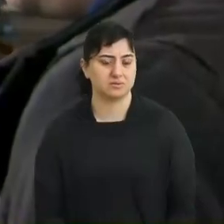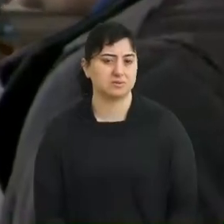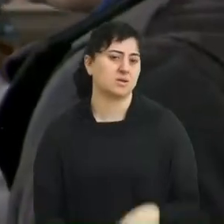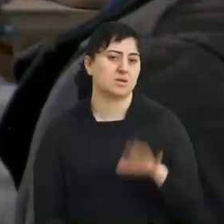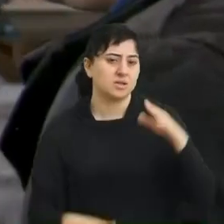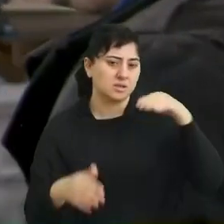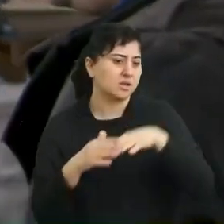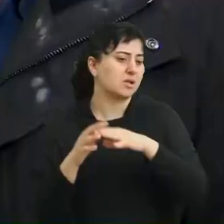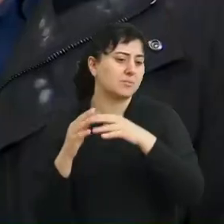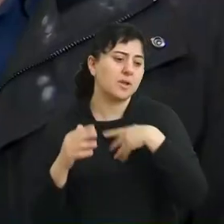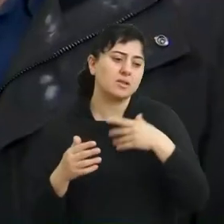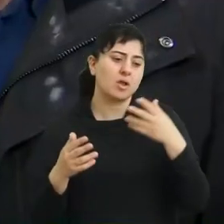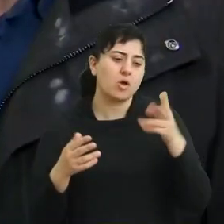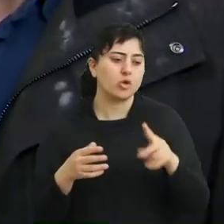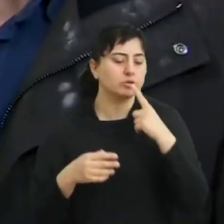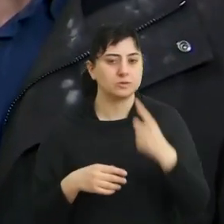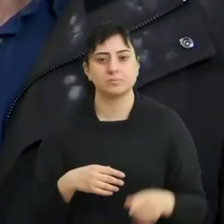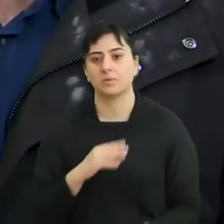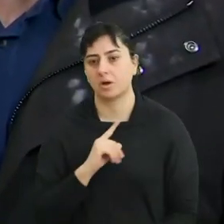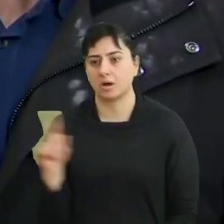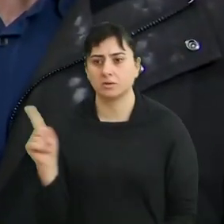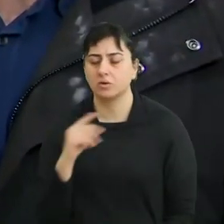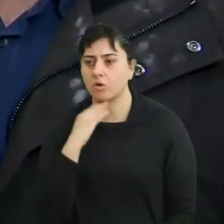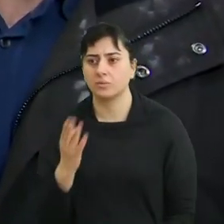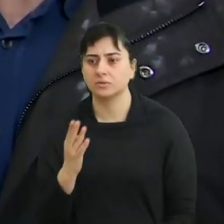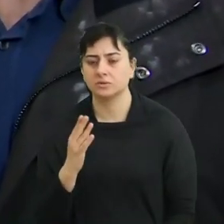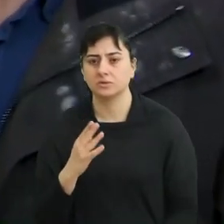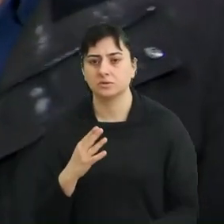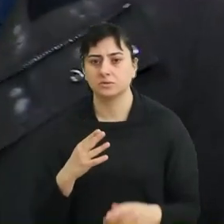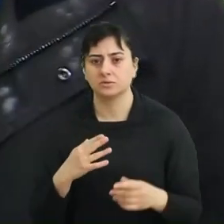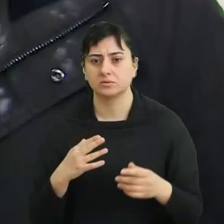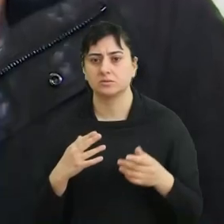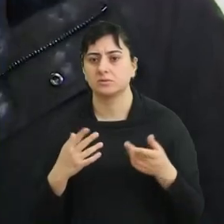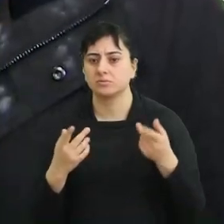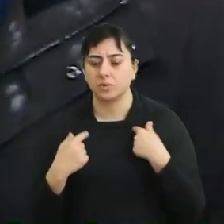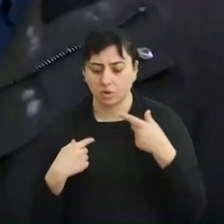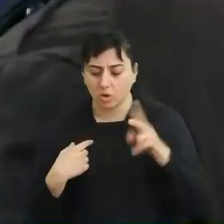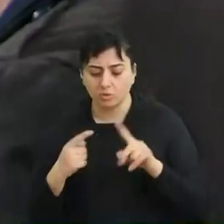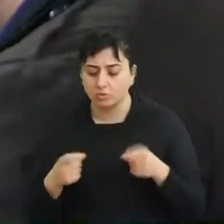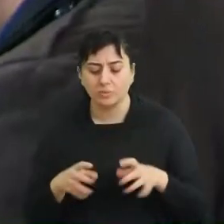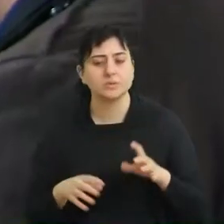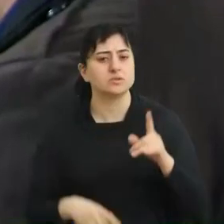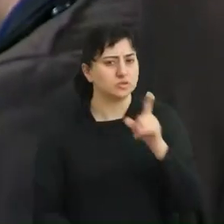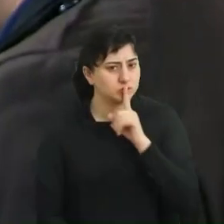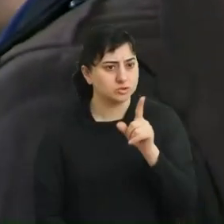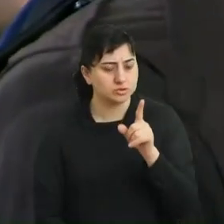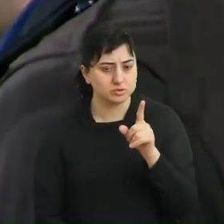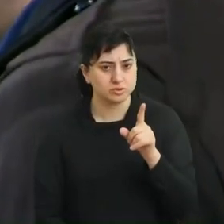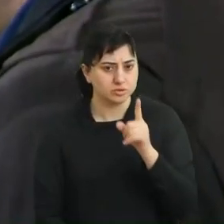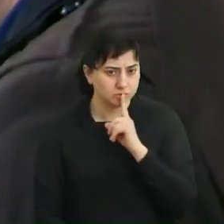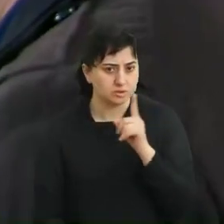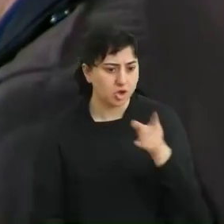bileyim enkazın altında kaldı derim. Olmaz. Olmaz. Cesetimi bulamazlar Sarp. Sus. Kendine